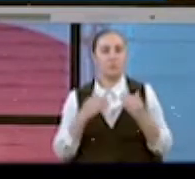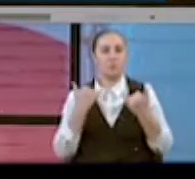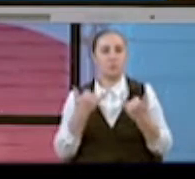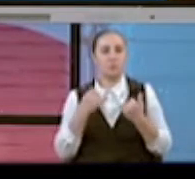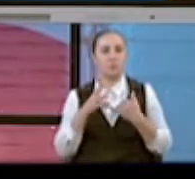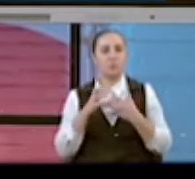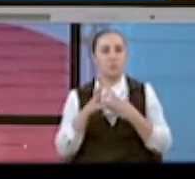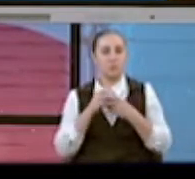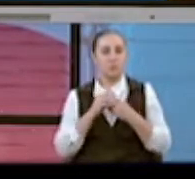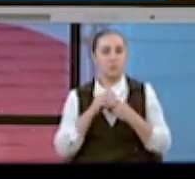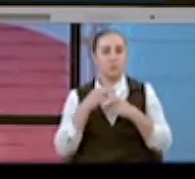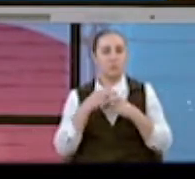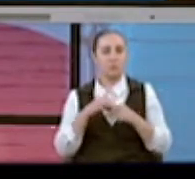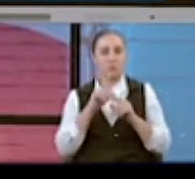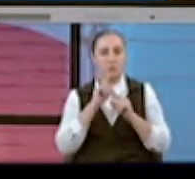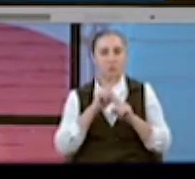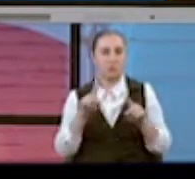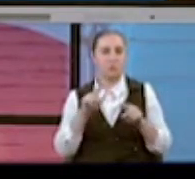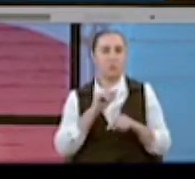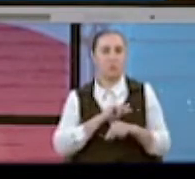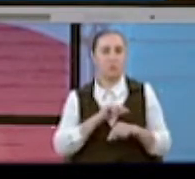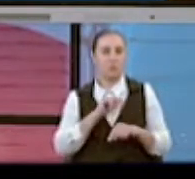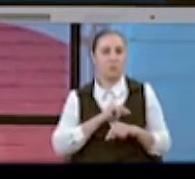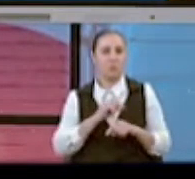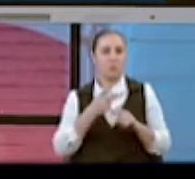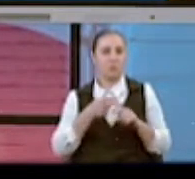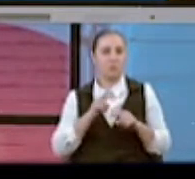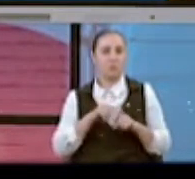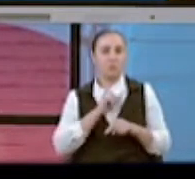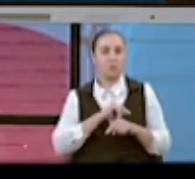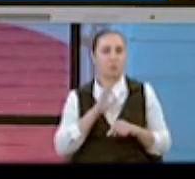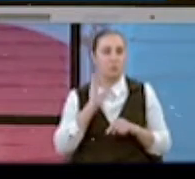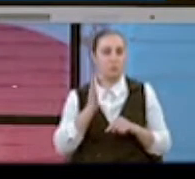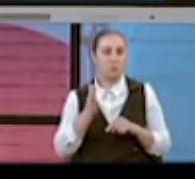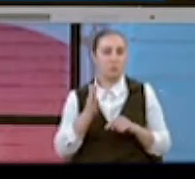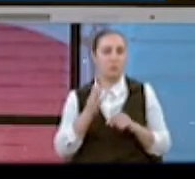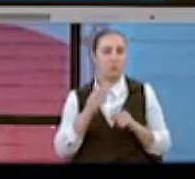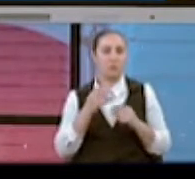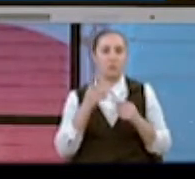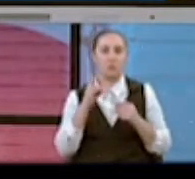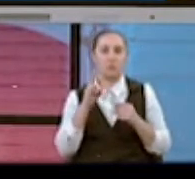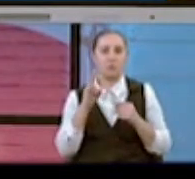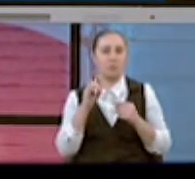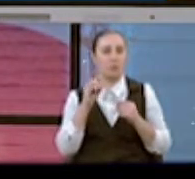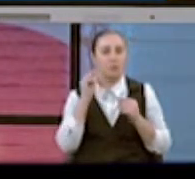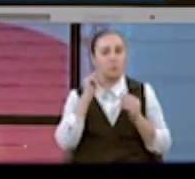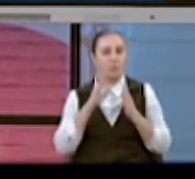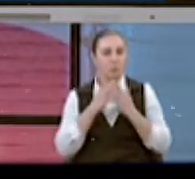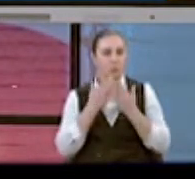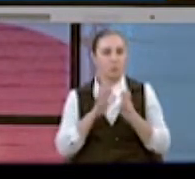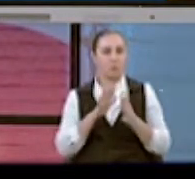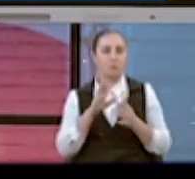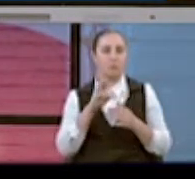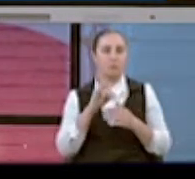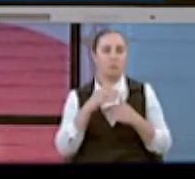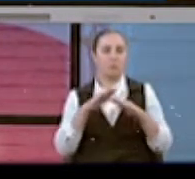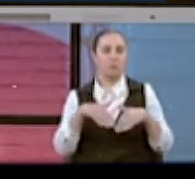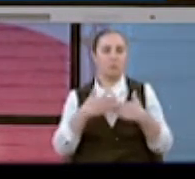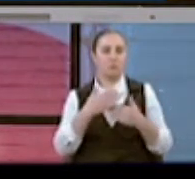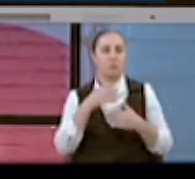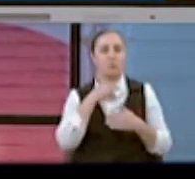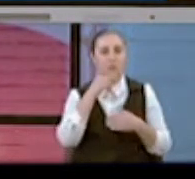Сегодня мы с вами проведем необычную работу. И эта работа будет не по учебнику. Я предлагаю вам быть